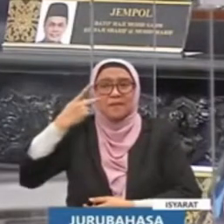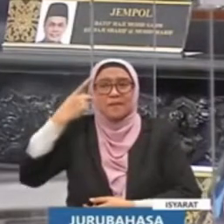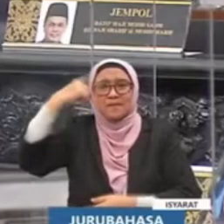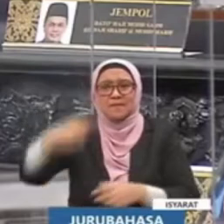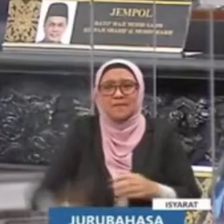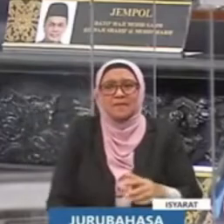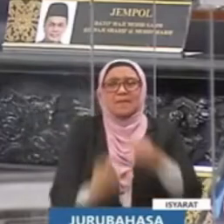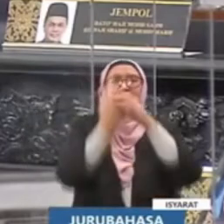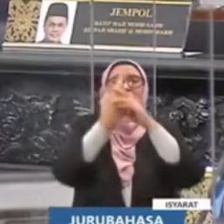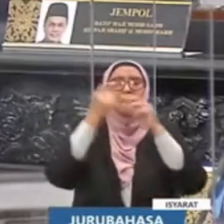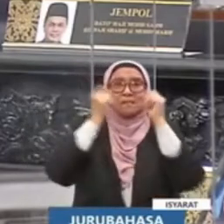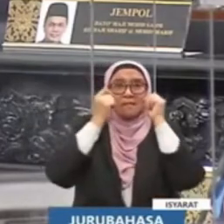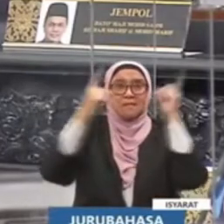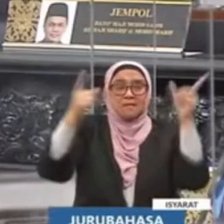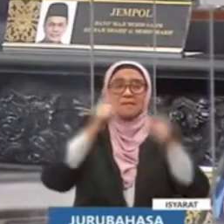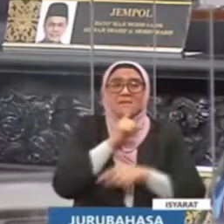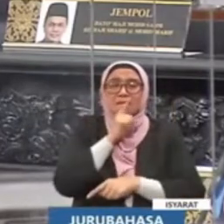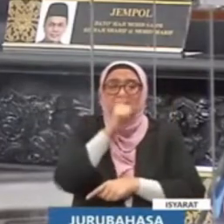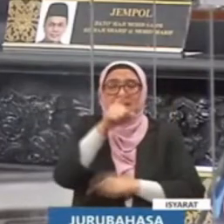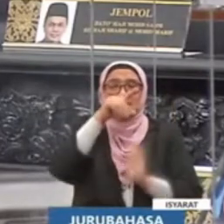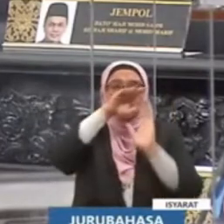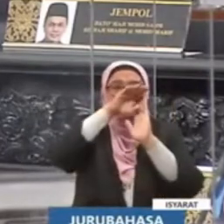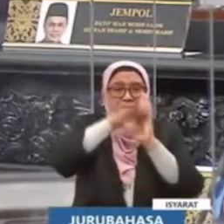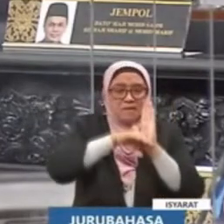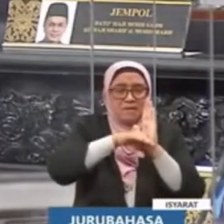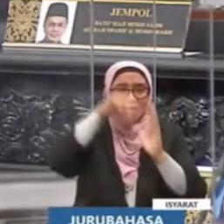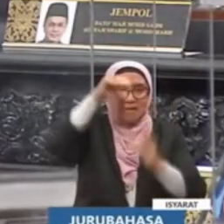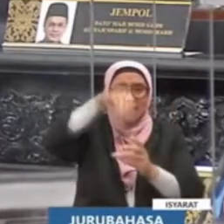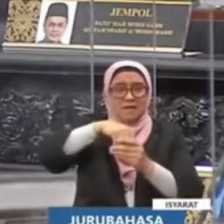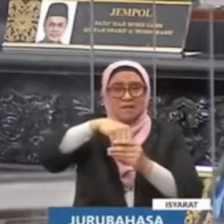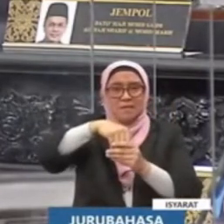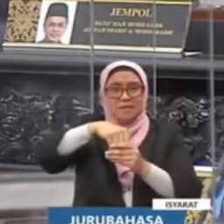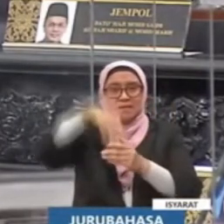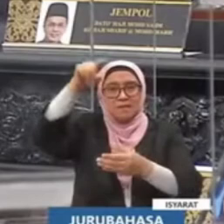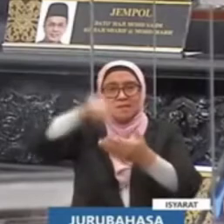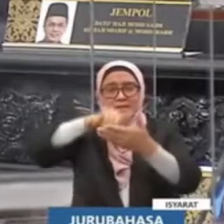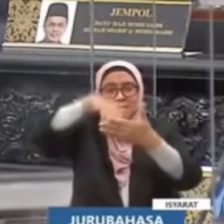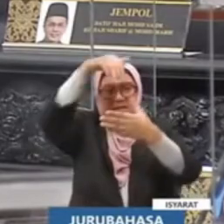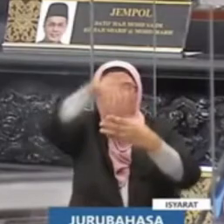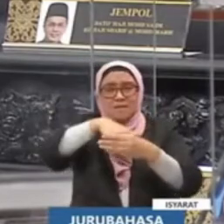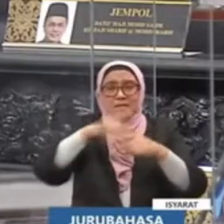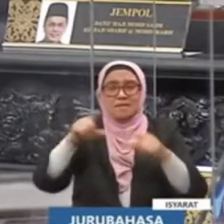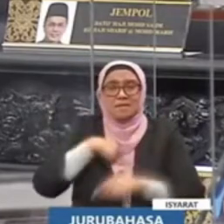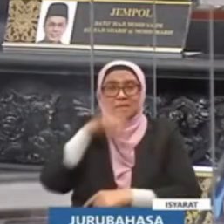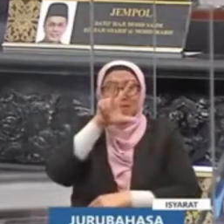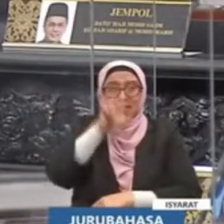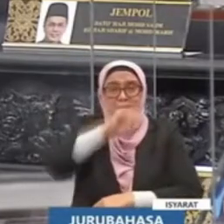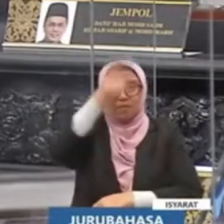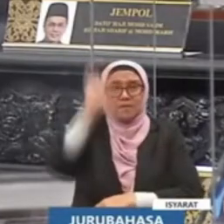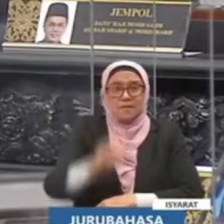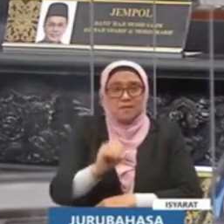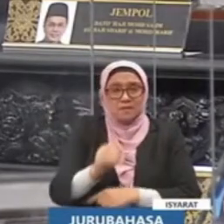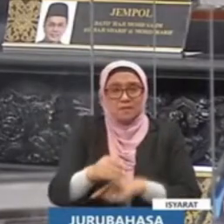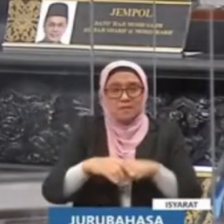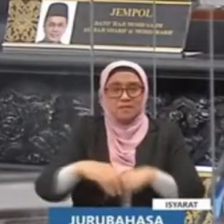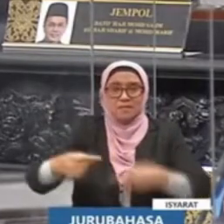untuk memastikan sekurang-kurangnya dalam pilihanraya akan datang 30 ratus lebih calon-calon setiap hati itu ada